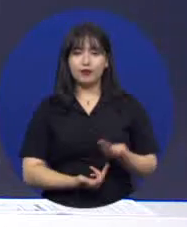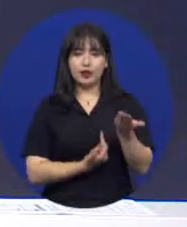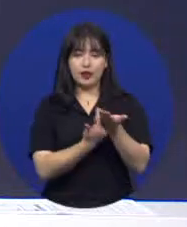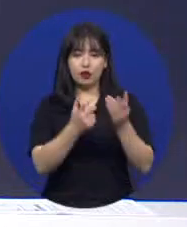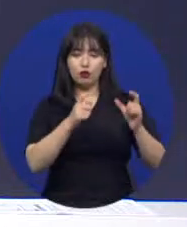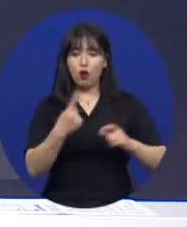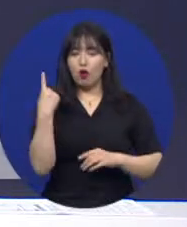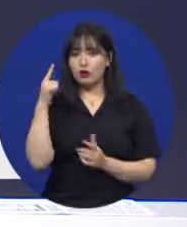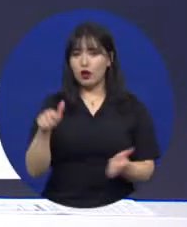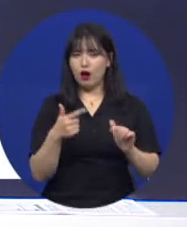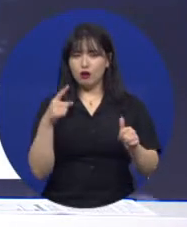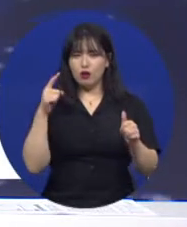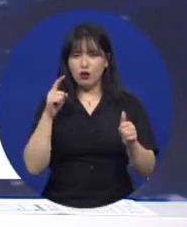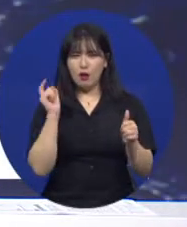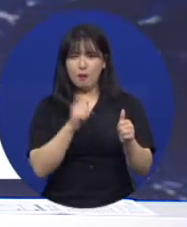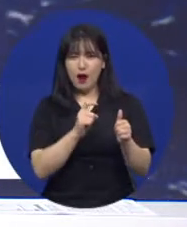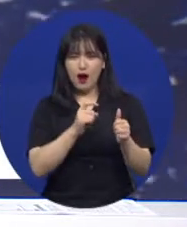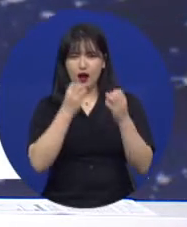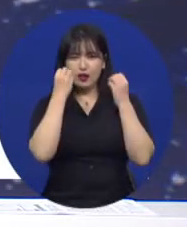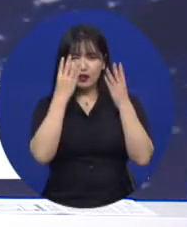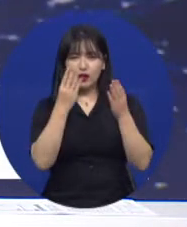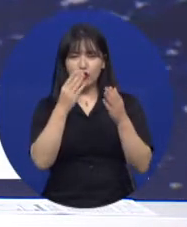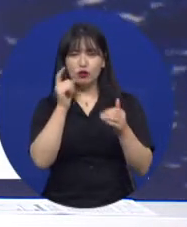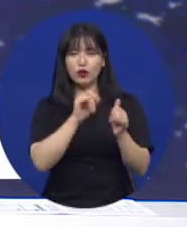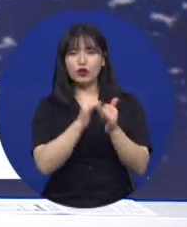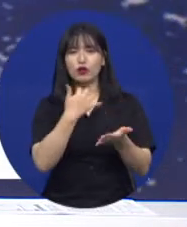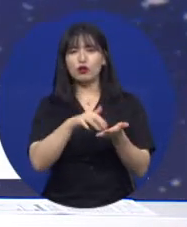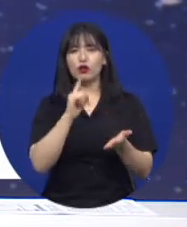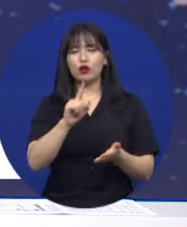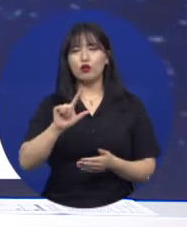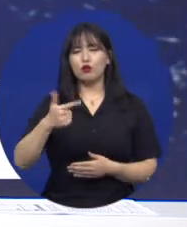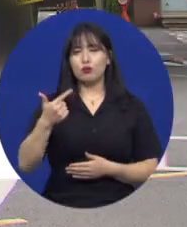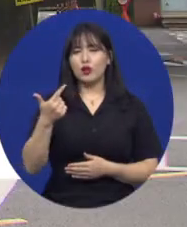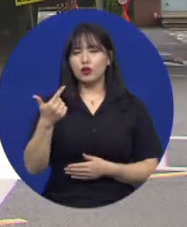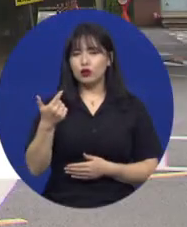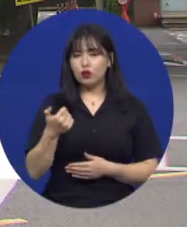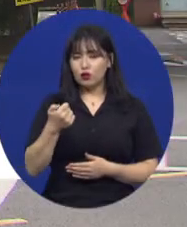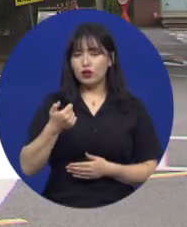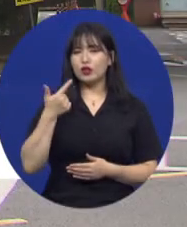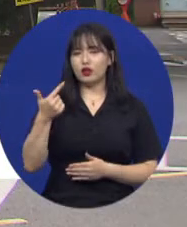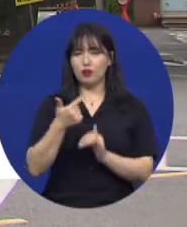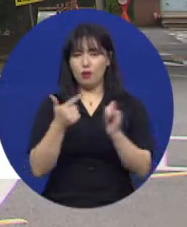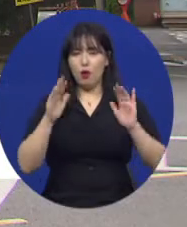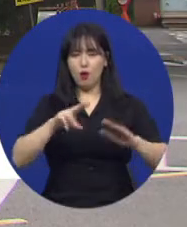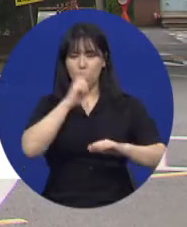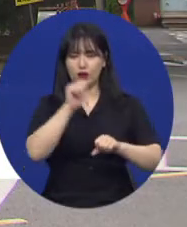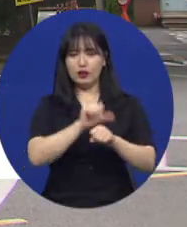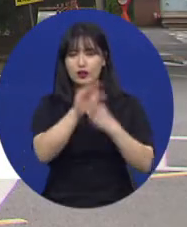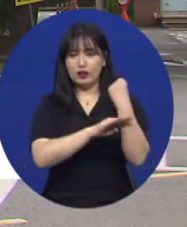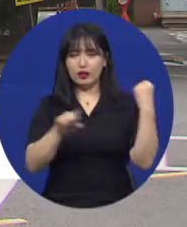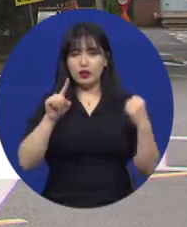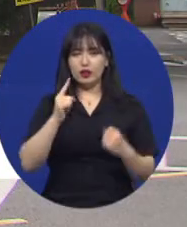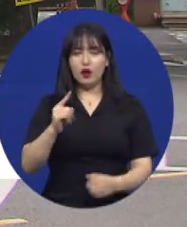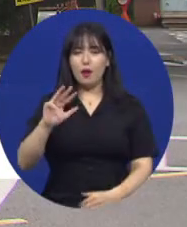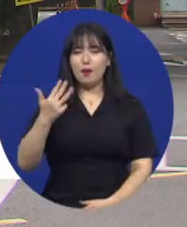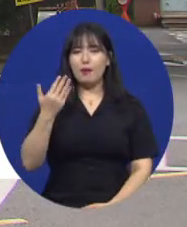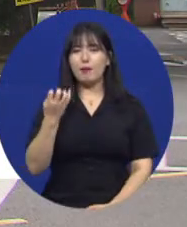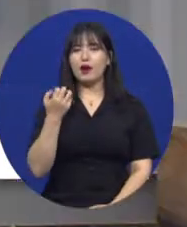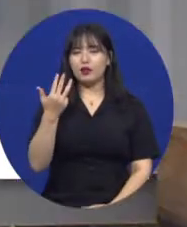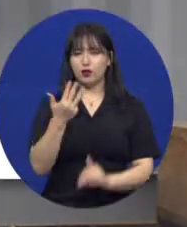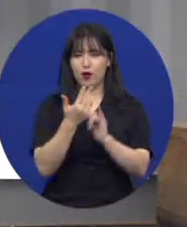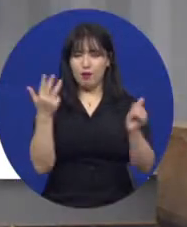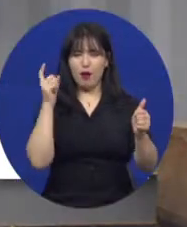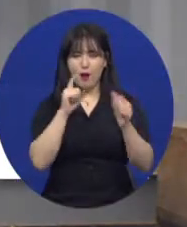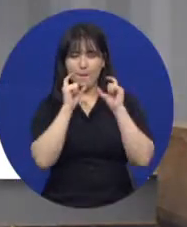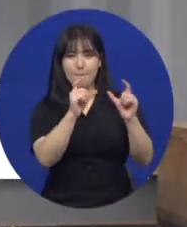제주에서는 어제 하루 크론 알고 신규 확정자 1600 56명이 발생했고 오늘은 오후 5시까지 1800 48명이